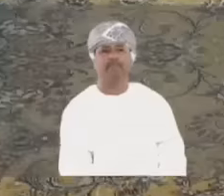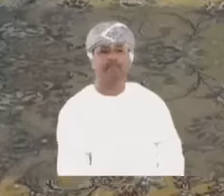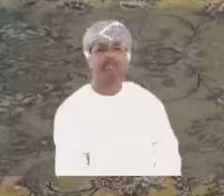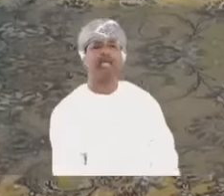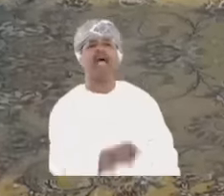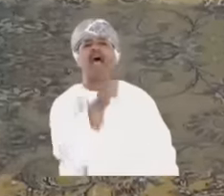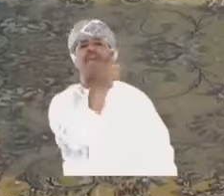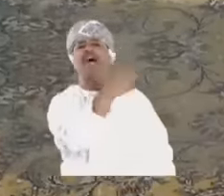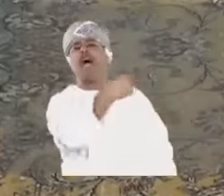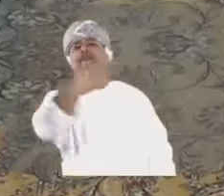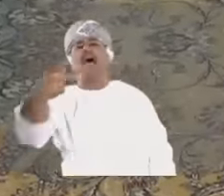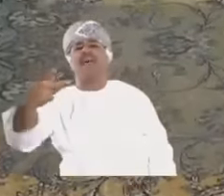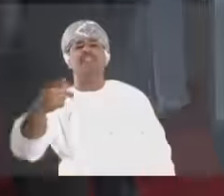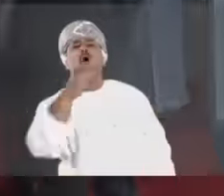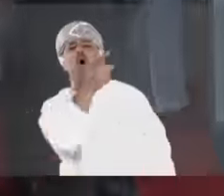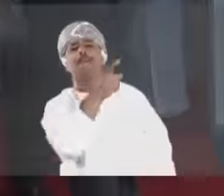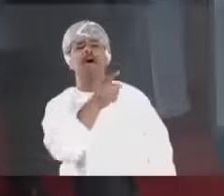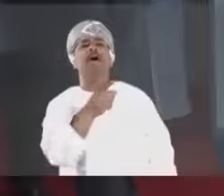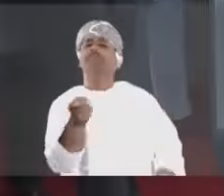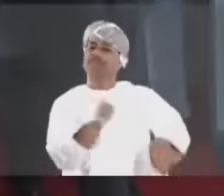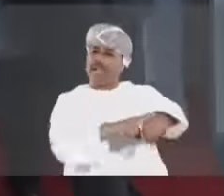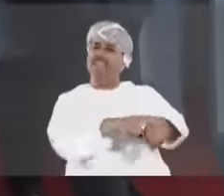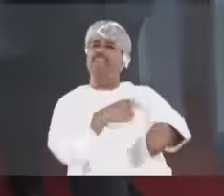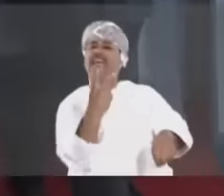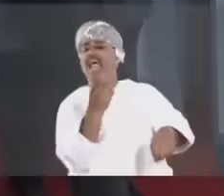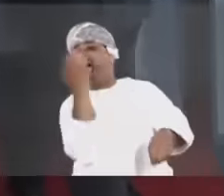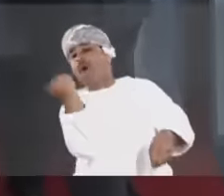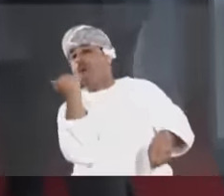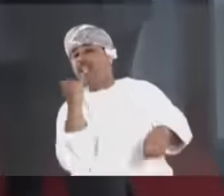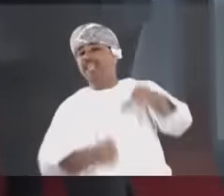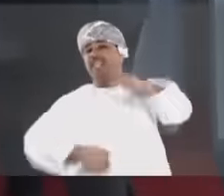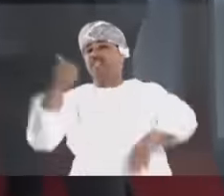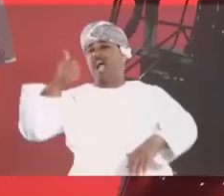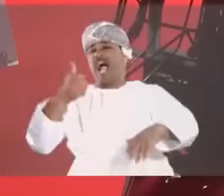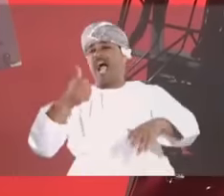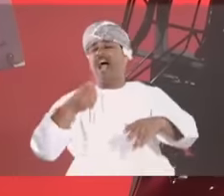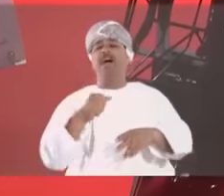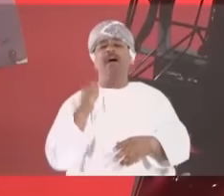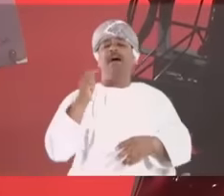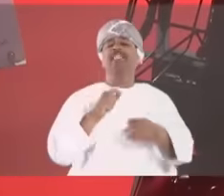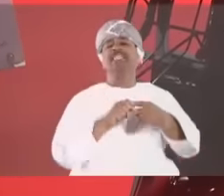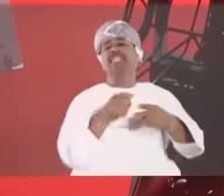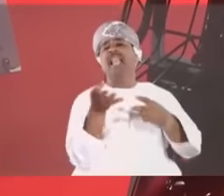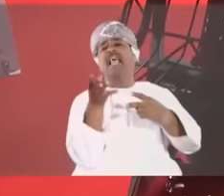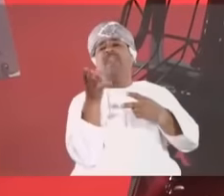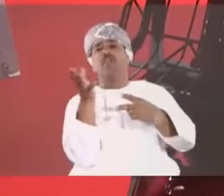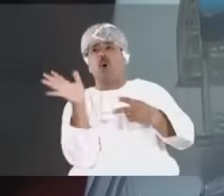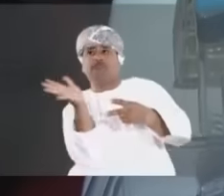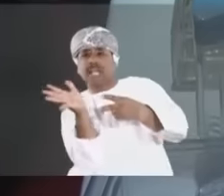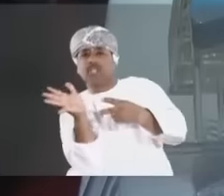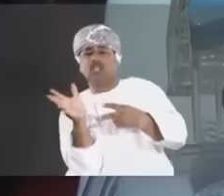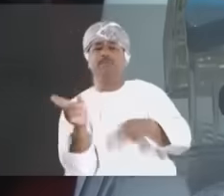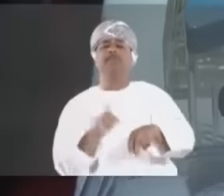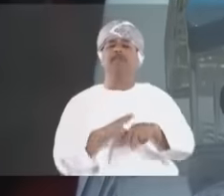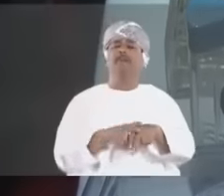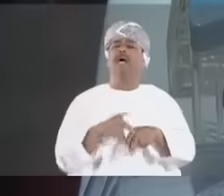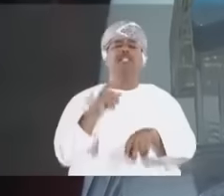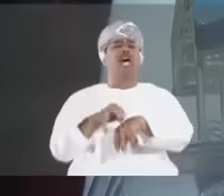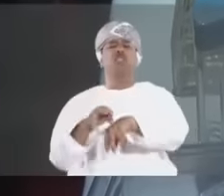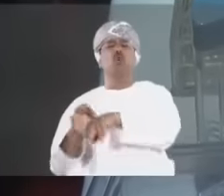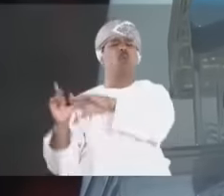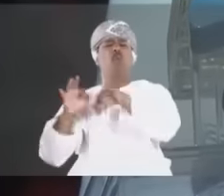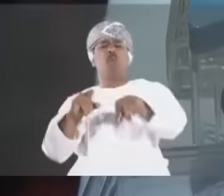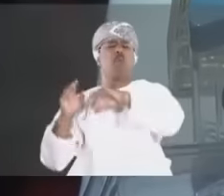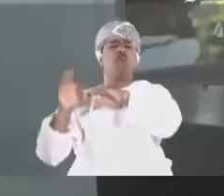ويأتي هذا المعرض في نسخته الثانية هذا العام بعد النجاح الذي حققته النسخة الأولى العام الفائت، من حيث نسبة الإقبال الكبيرة